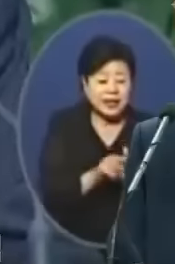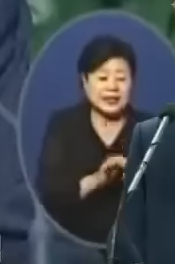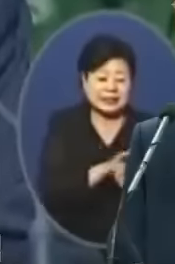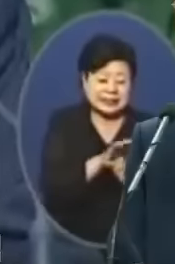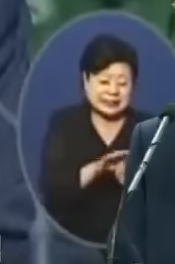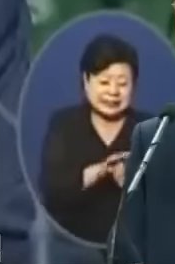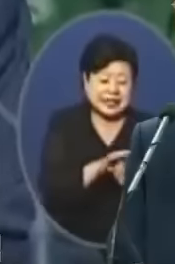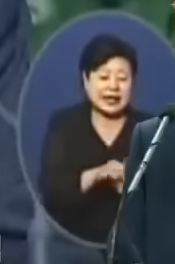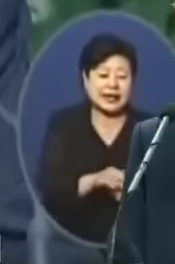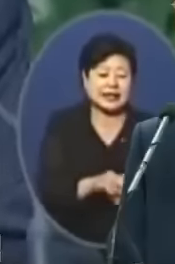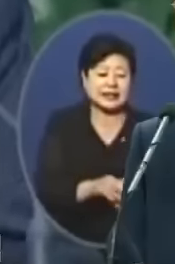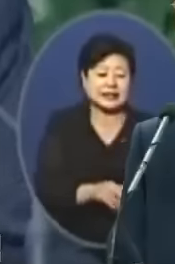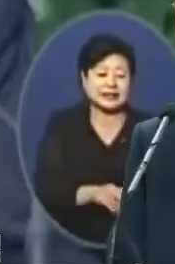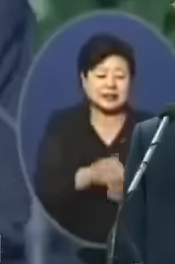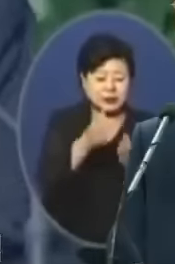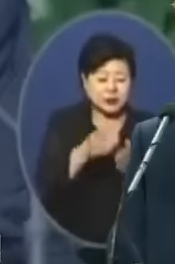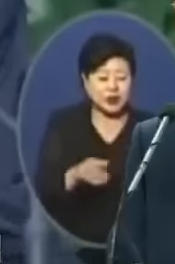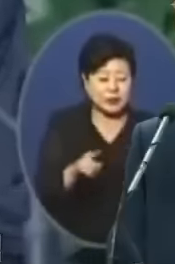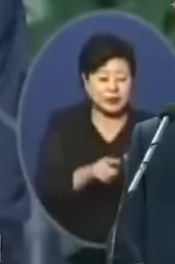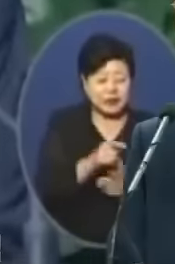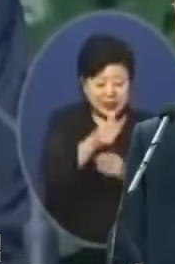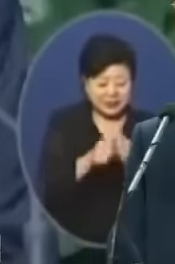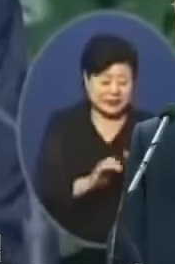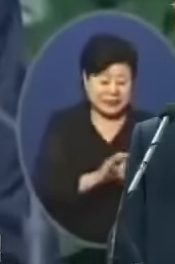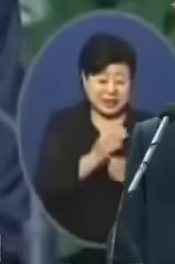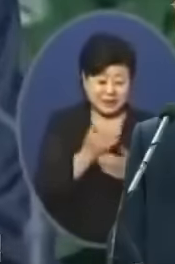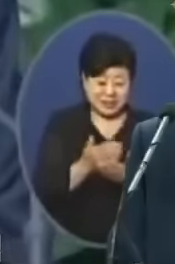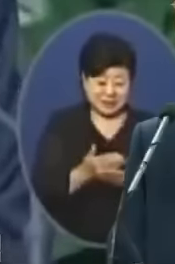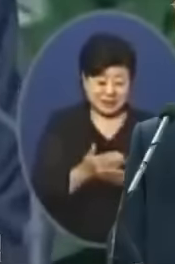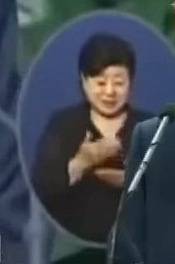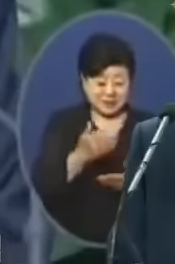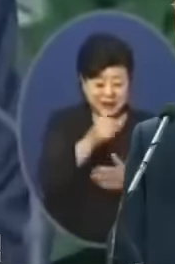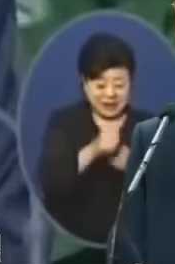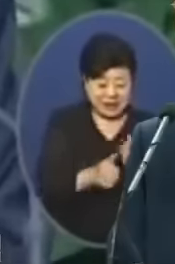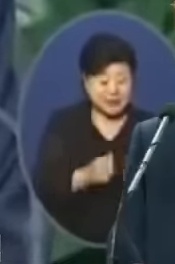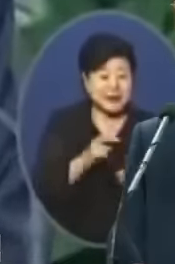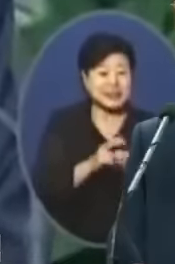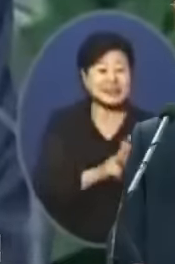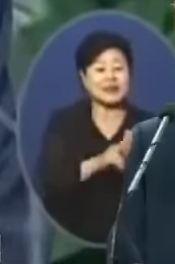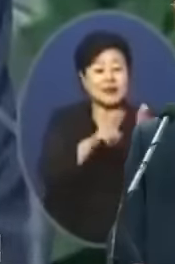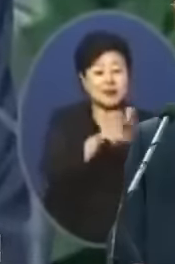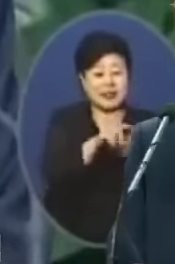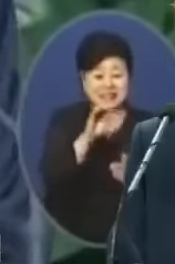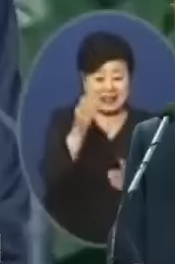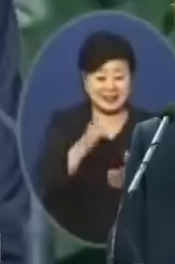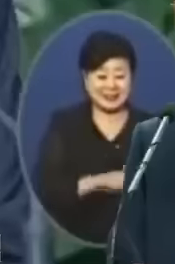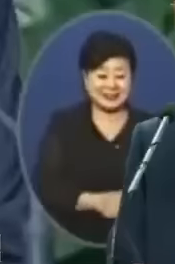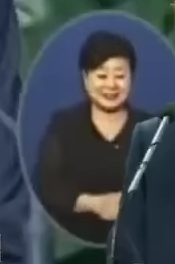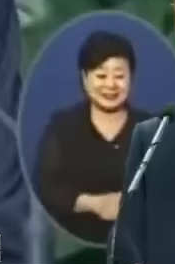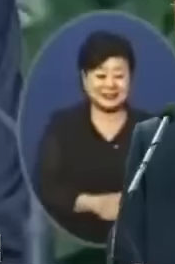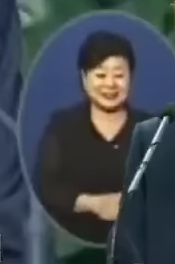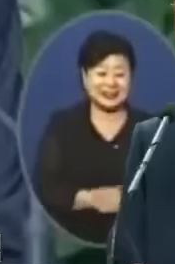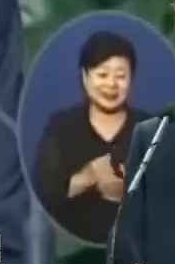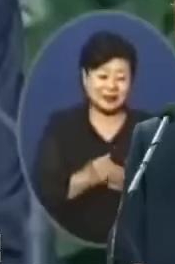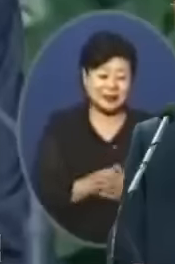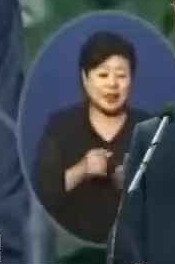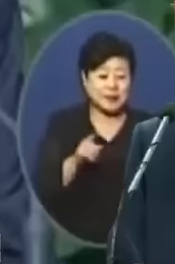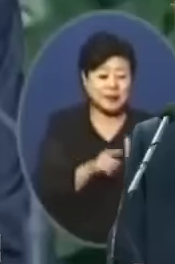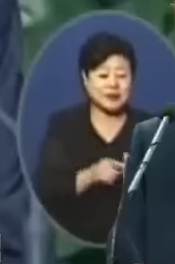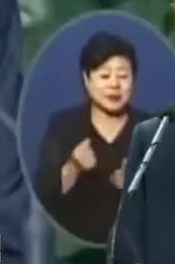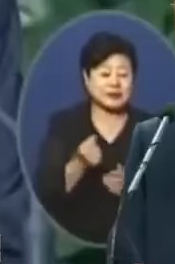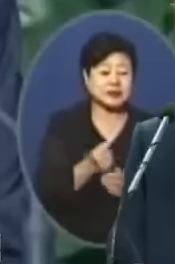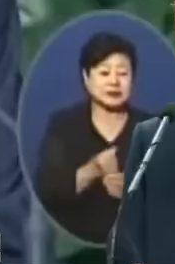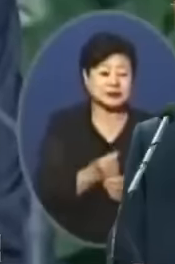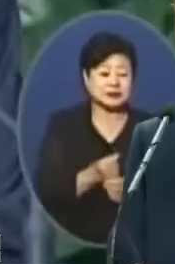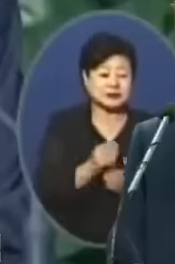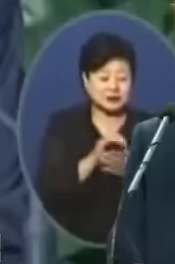사랑에 의해서 생겨나는 것인데 하나님의 사랑을 받아들이면 여러분 하나님의 기적을 믿을 수가 있는 것입니다. 그러므로 믿음을 가지고